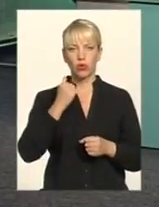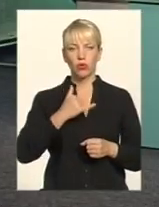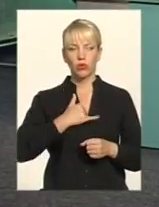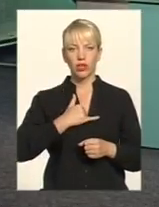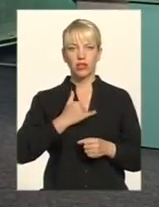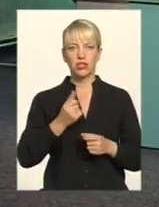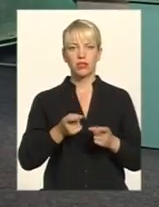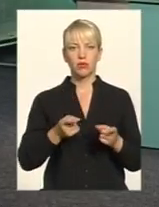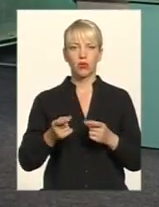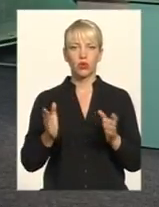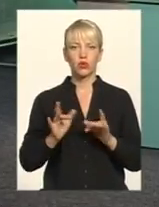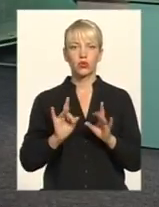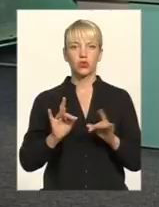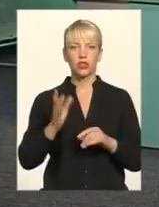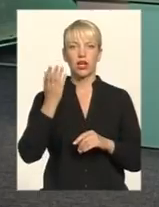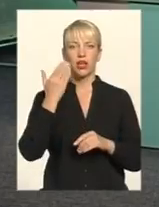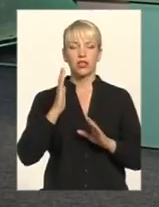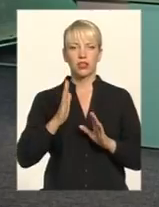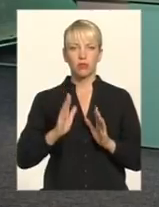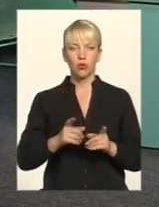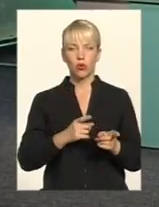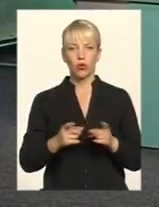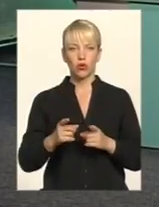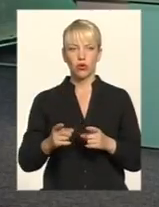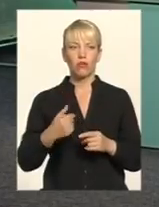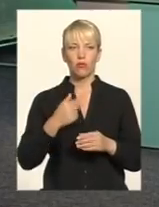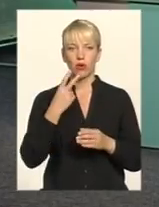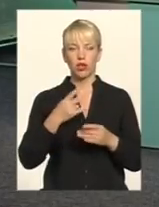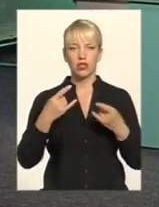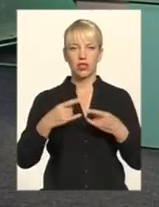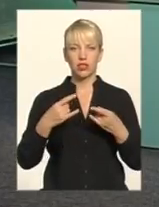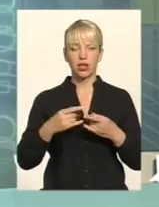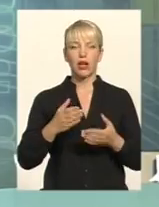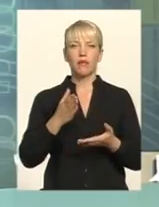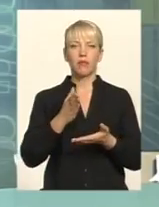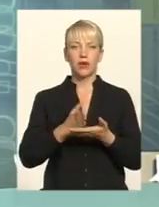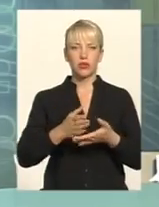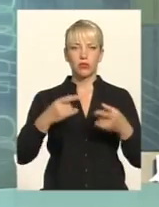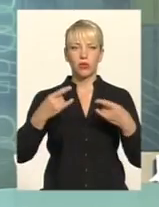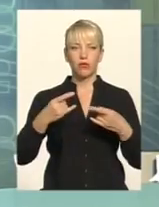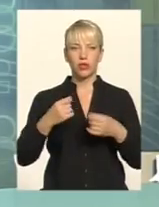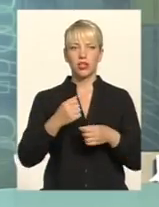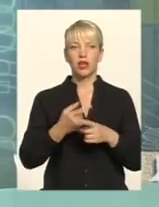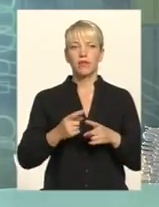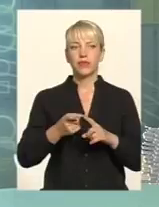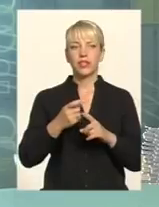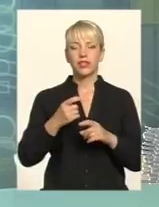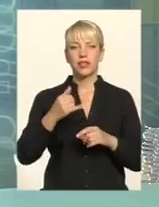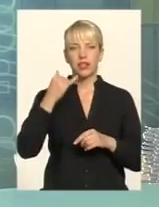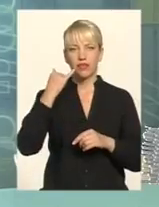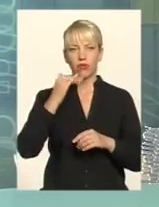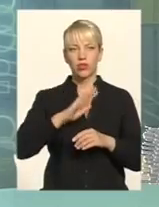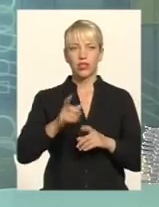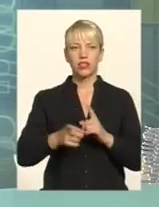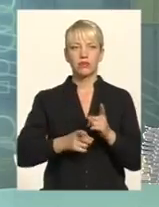підготовки сюжет, як тільки він буде готовий, ми його покажемо телеглядачам. Нагадаю, працюємо в прямому ефірі, телефон для зв'язку незмінний